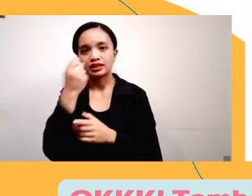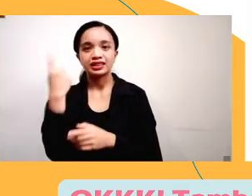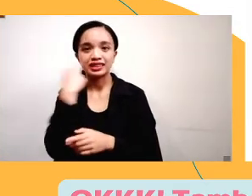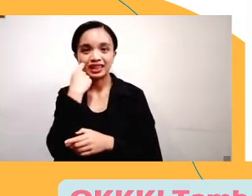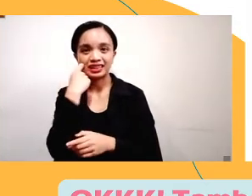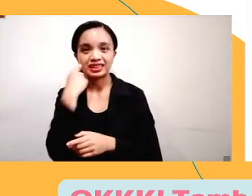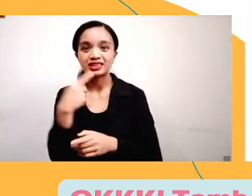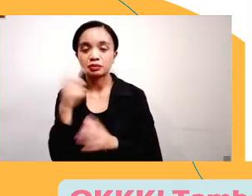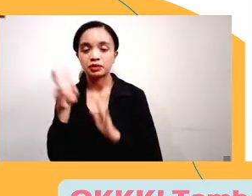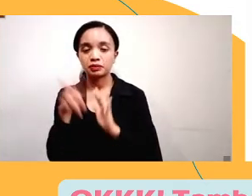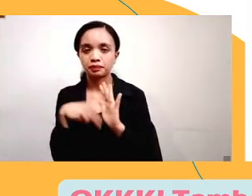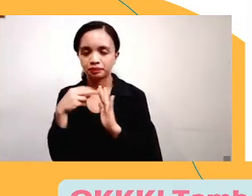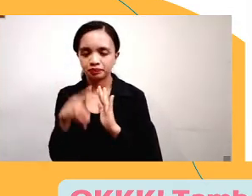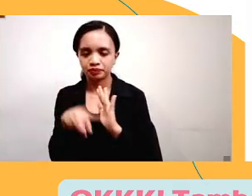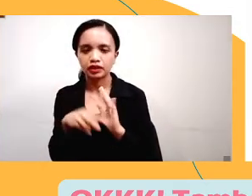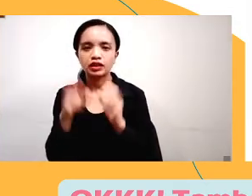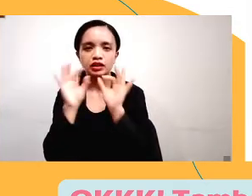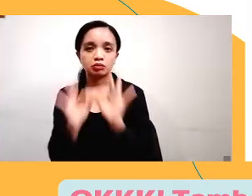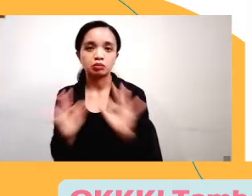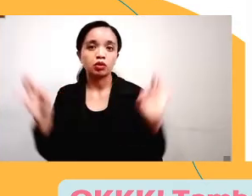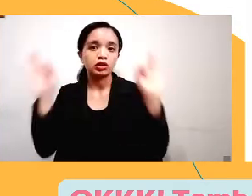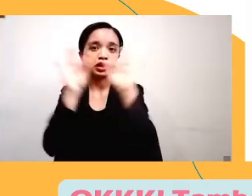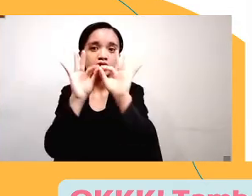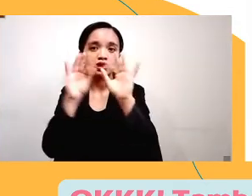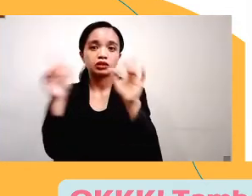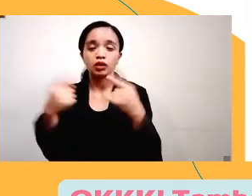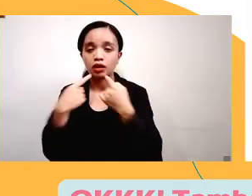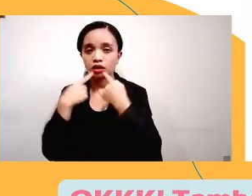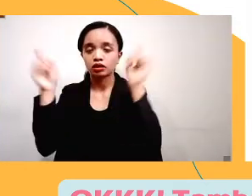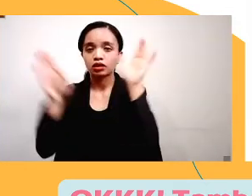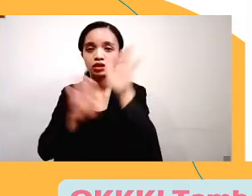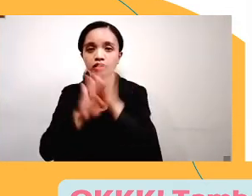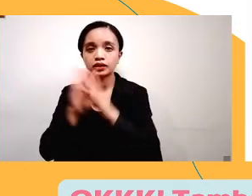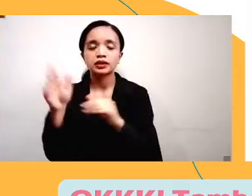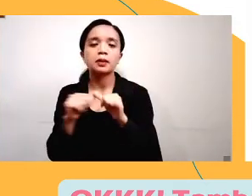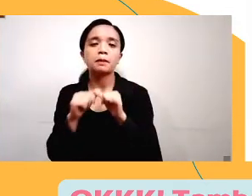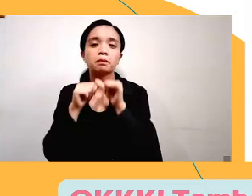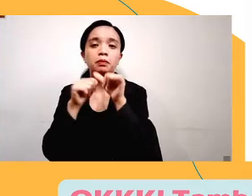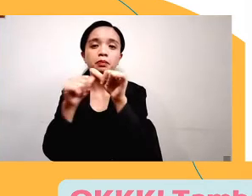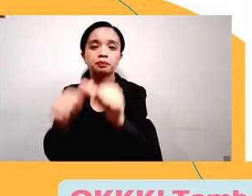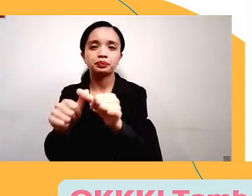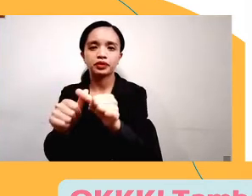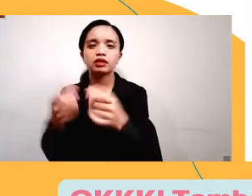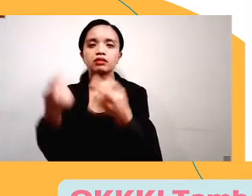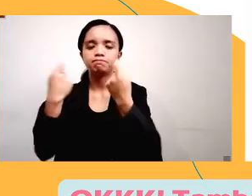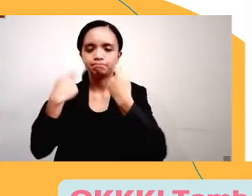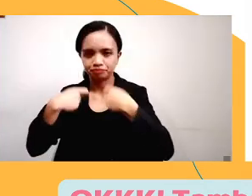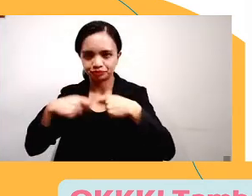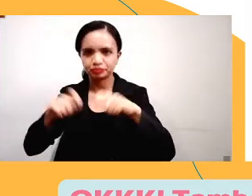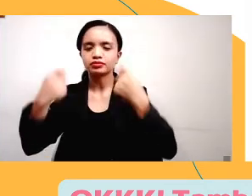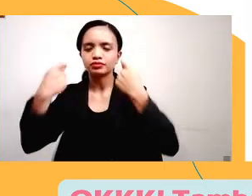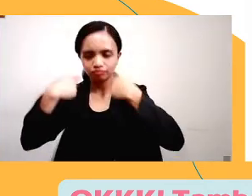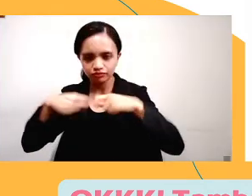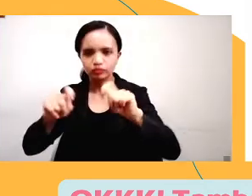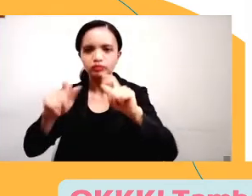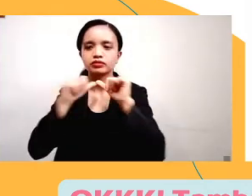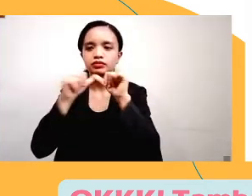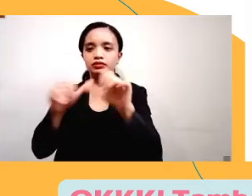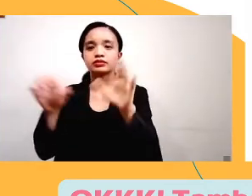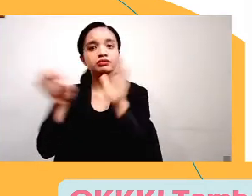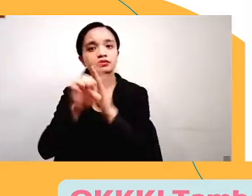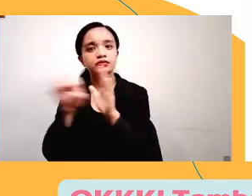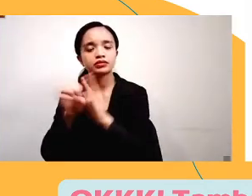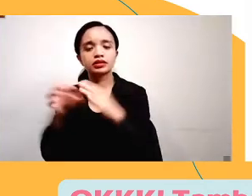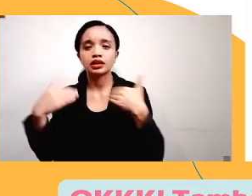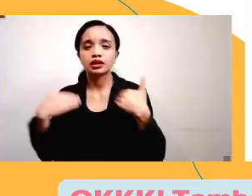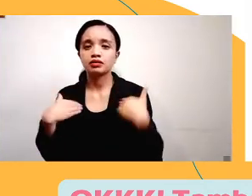na mahalaga sa ating pagyabong yung patuloy na tayo ay sumusubok, na nagka-try. Di ba, pagkakaroon ng attitude